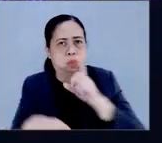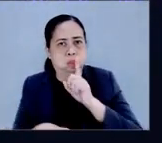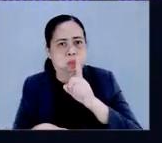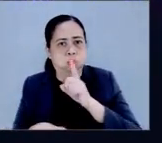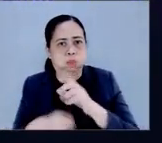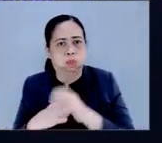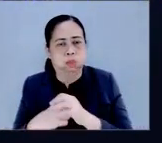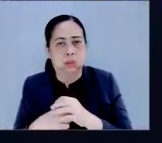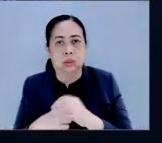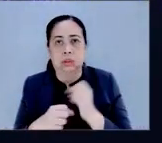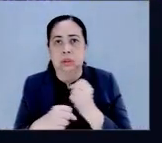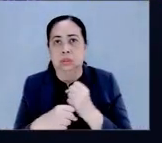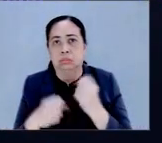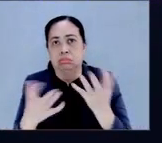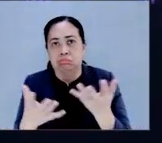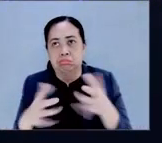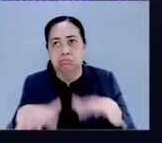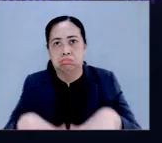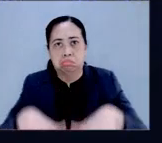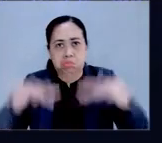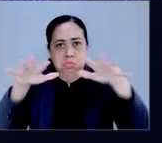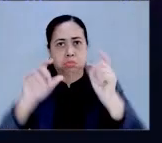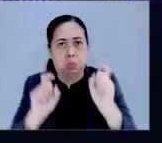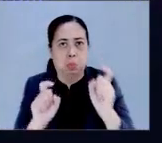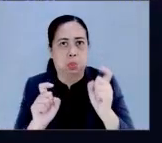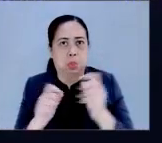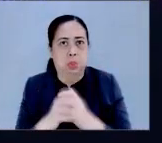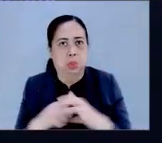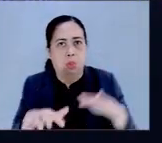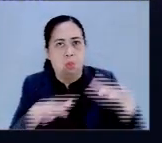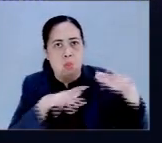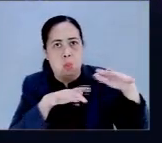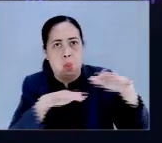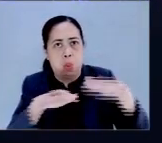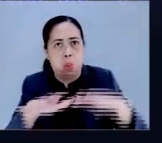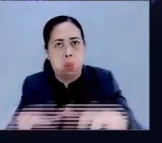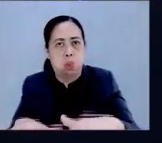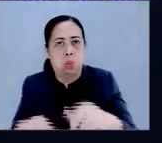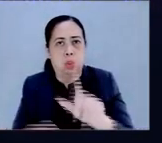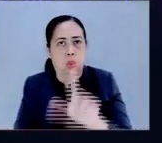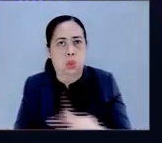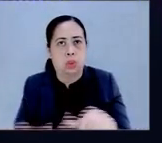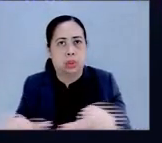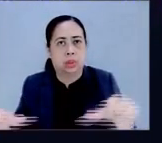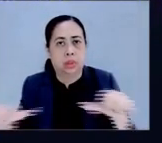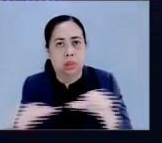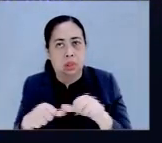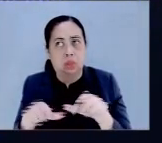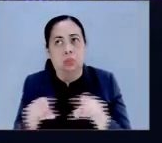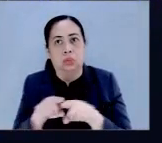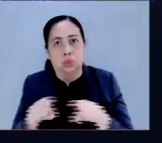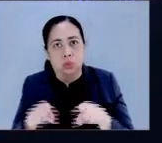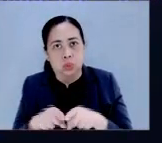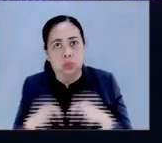nakaka-create din ng yung mga flash flood and flooding sa mga low-lying areas. And of course, yung mga